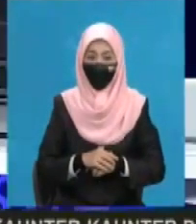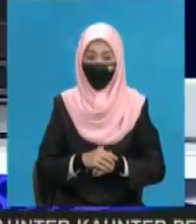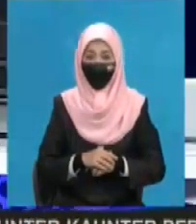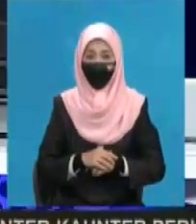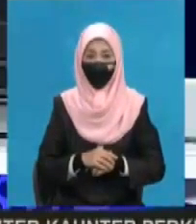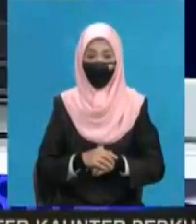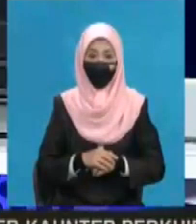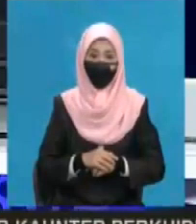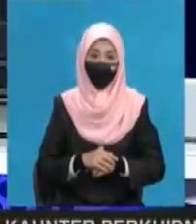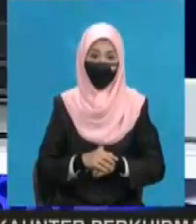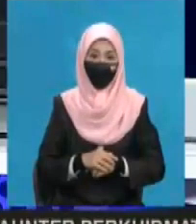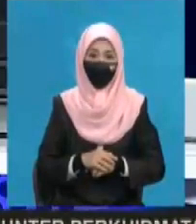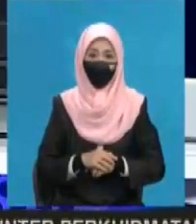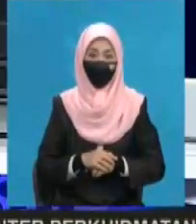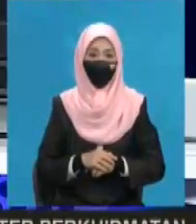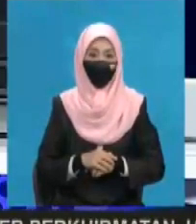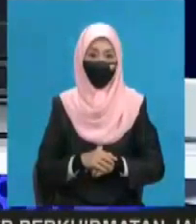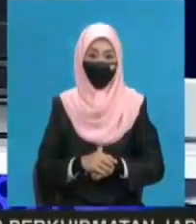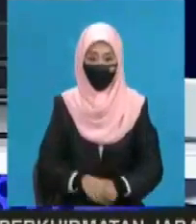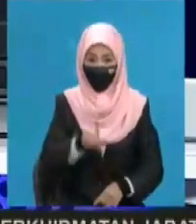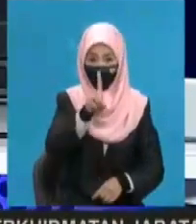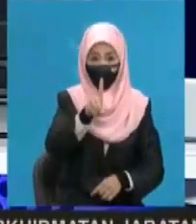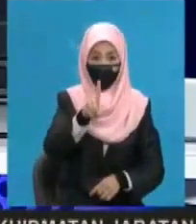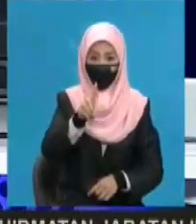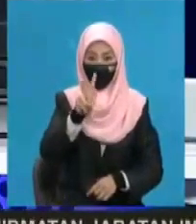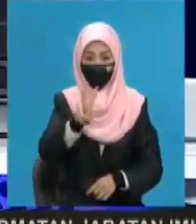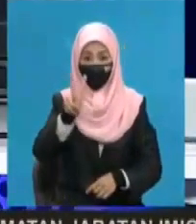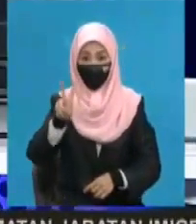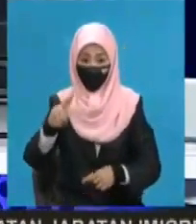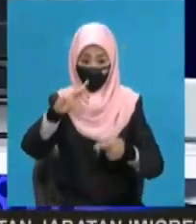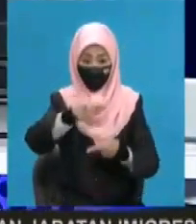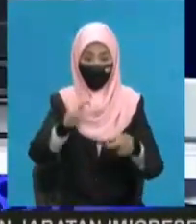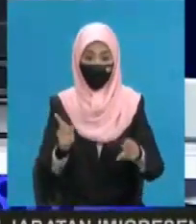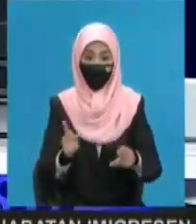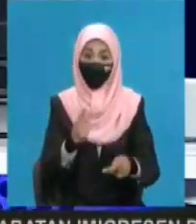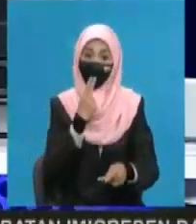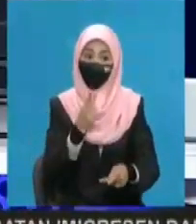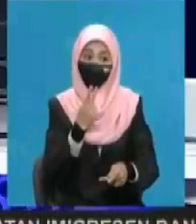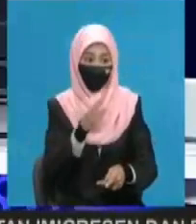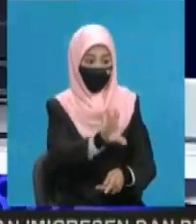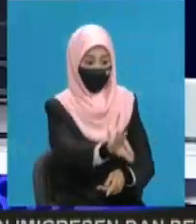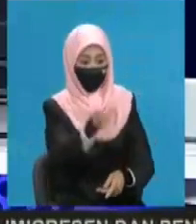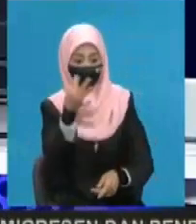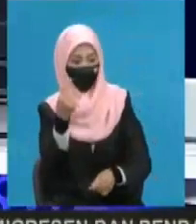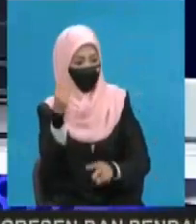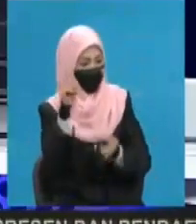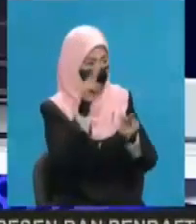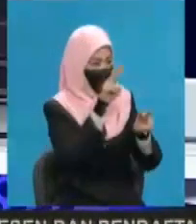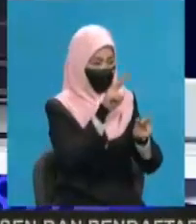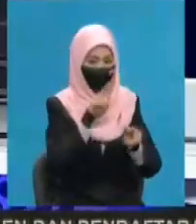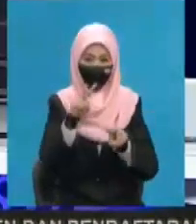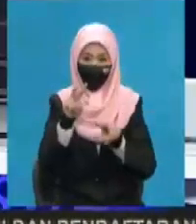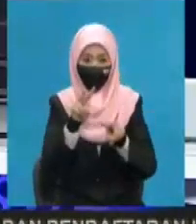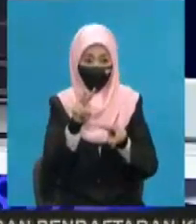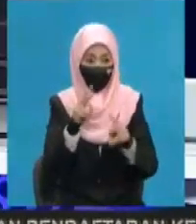hai hai Hai sementara itu 122 Katon rokok ditemui semasa Pemantauan dan rondaan